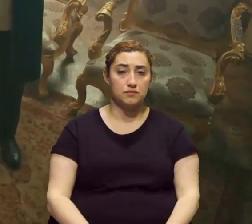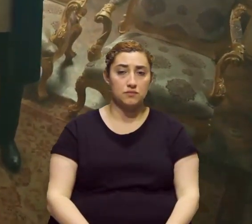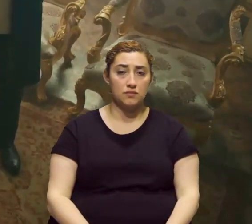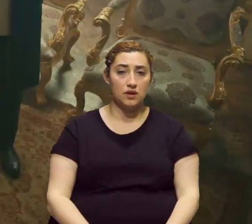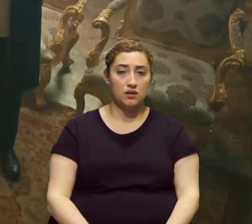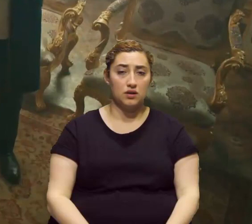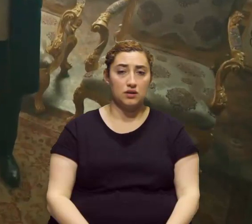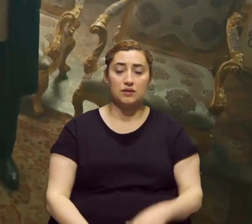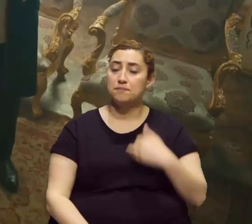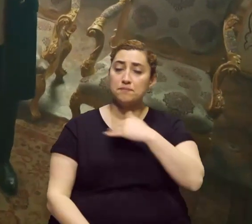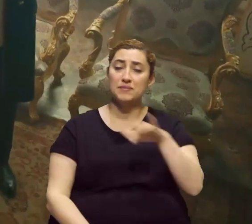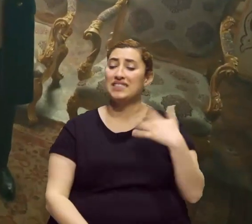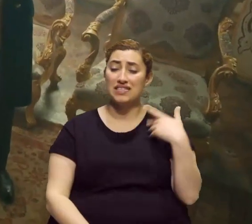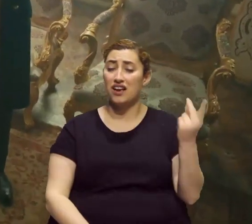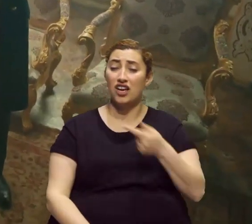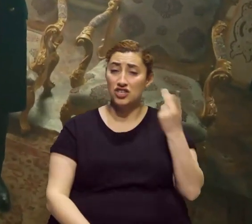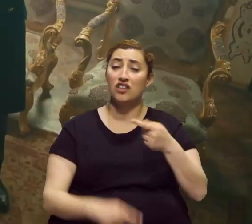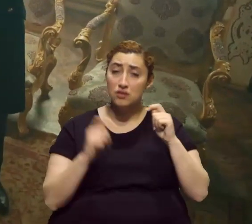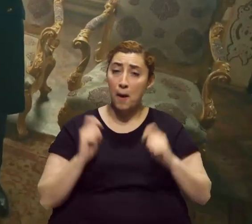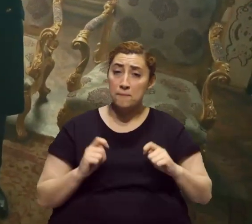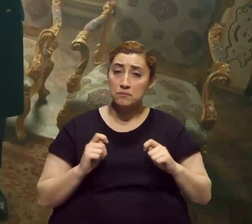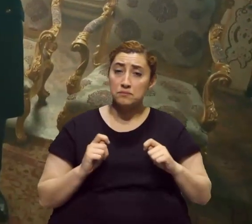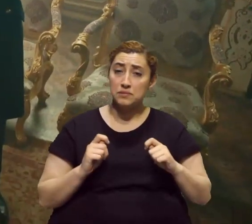odada. Biz ne kadar kaçınsak da